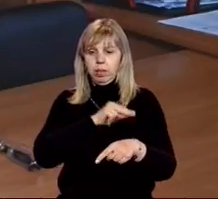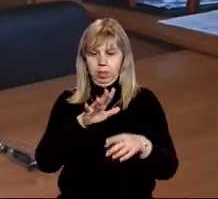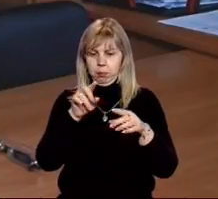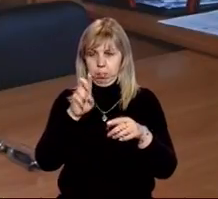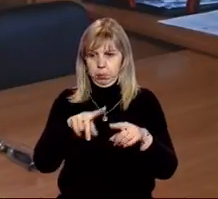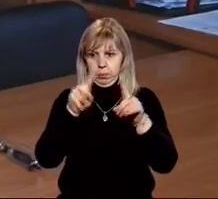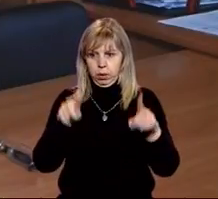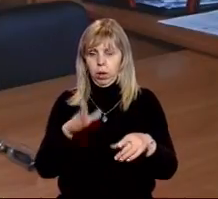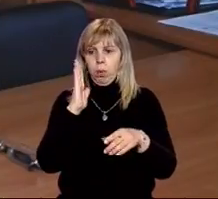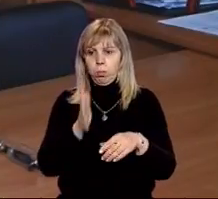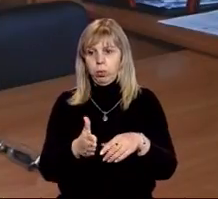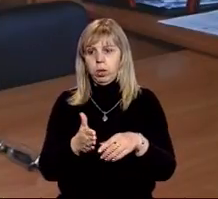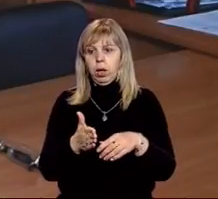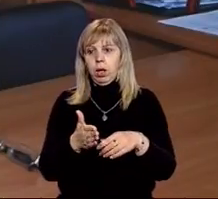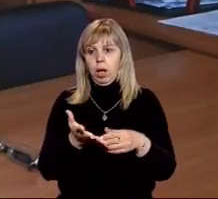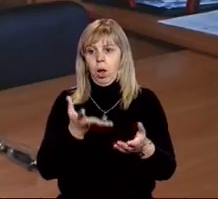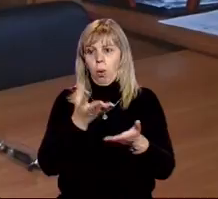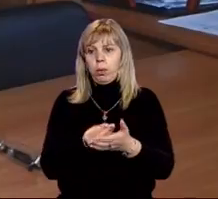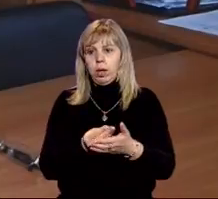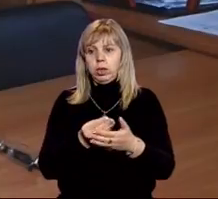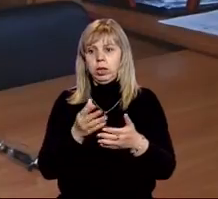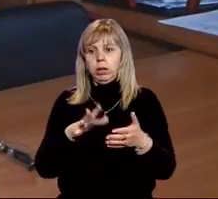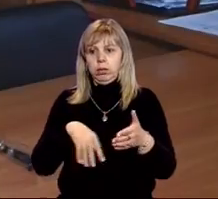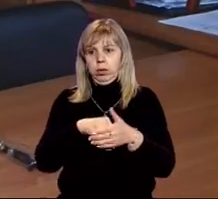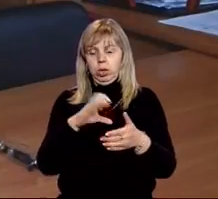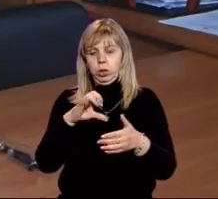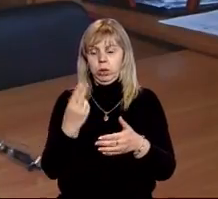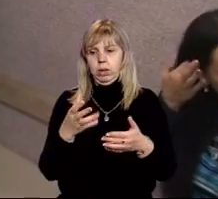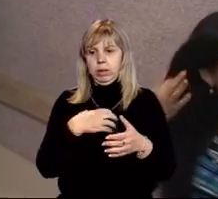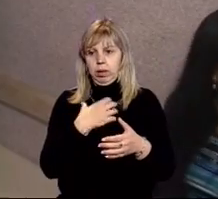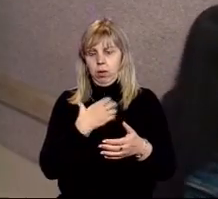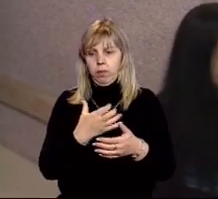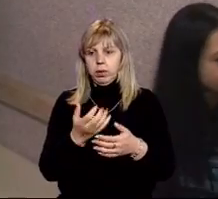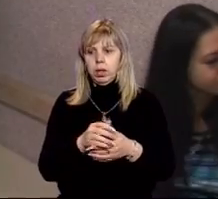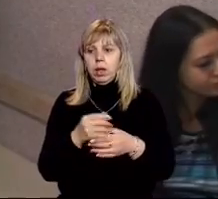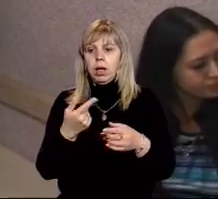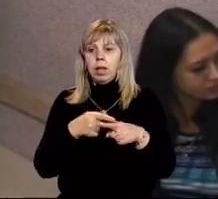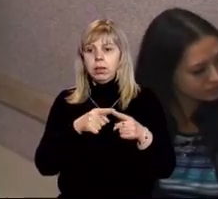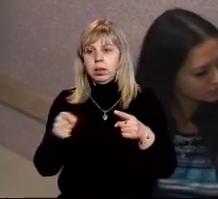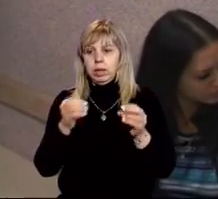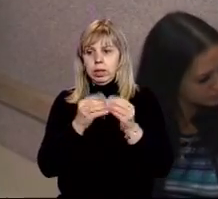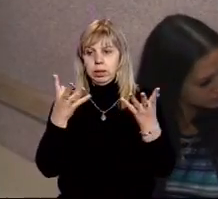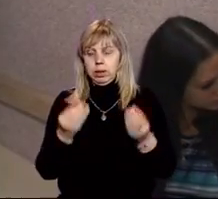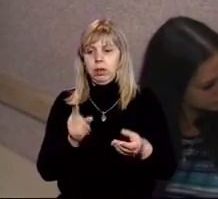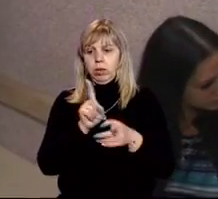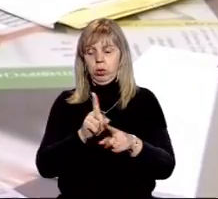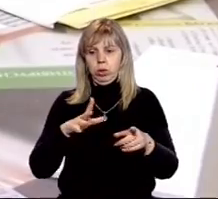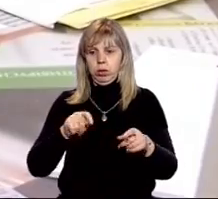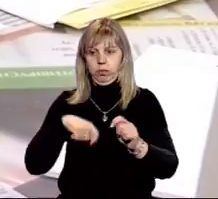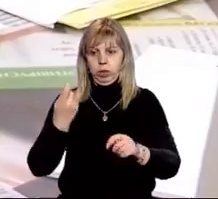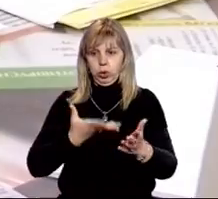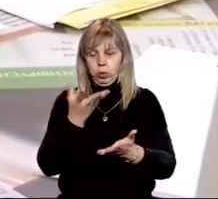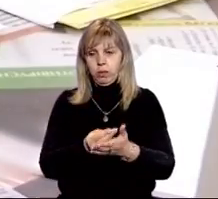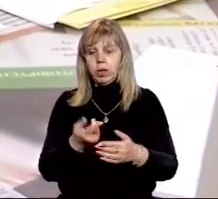непрацездатності буде оплачений за рахунок фонду соціального страхування. В терміні 10 днів має відшкодувати.